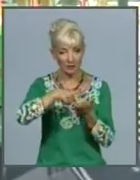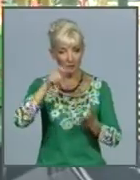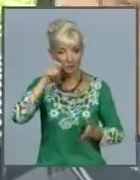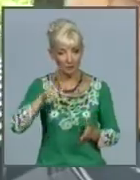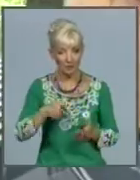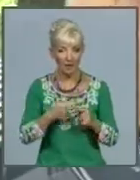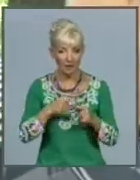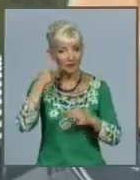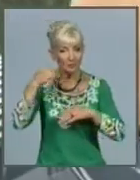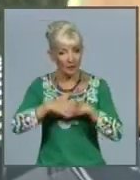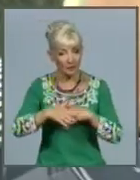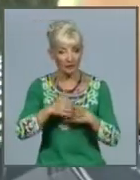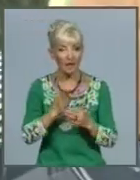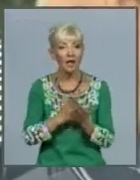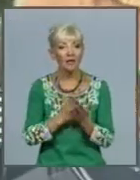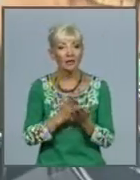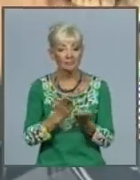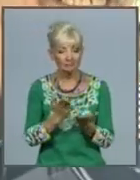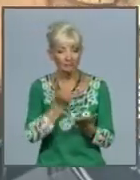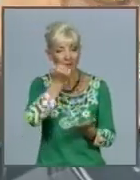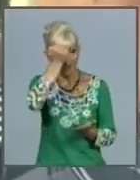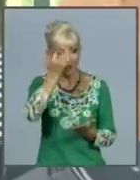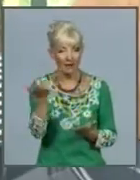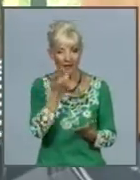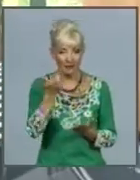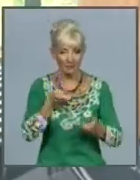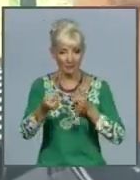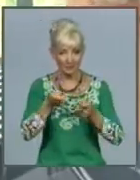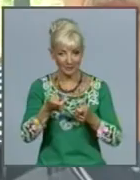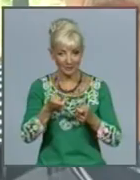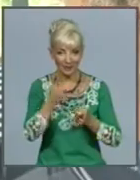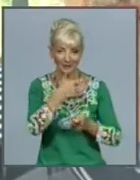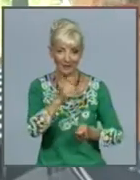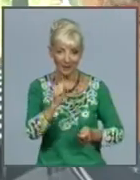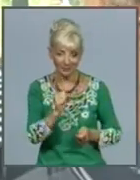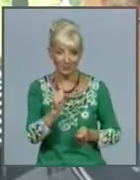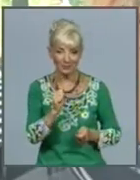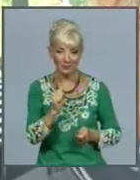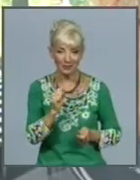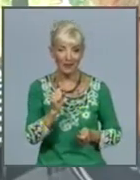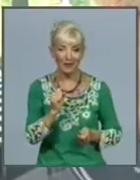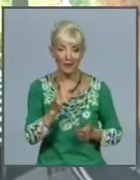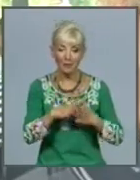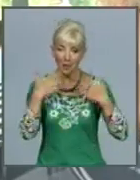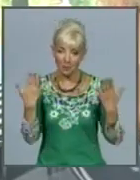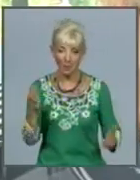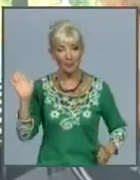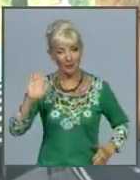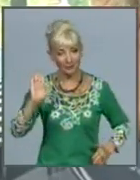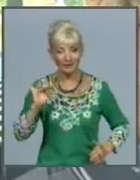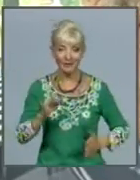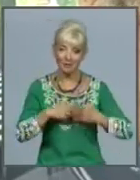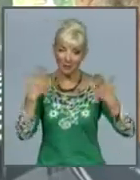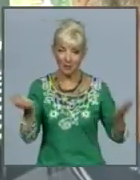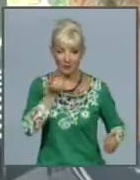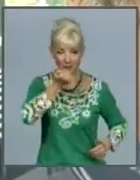харьковских властей. Геннадий Анатольевич, большой привет. Большой привет и большое спасибо. Вот. За